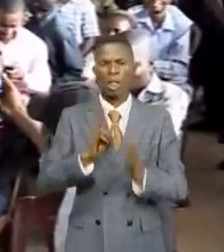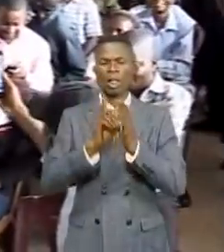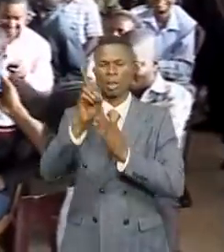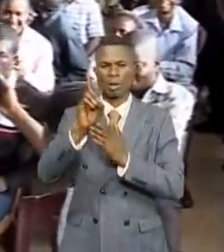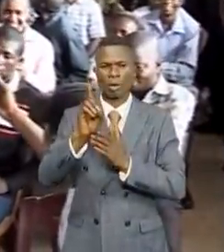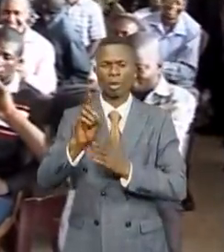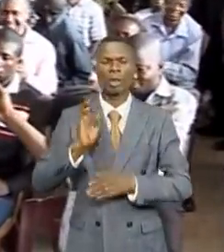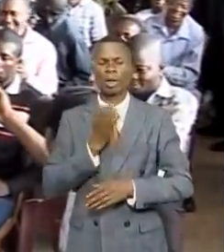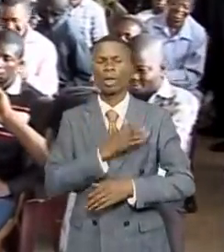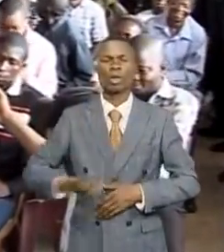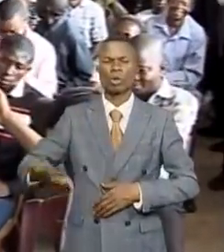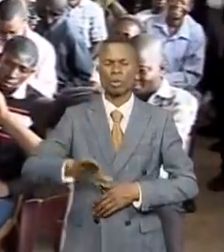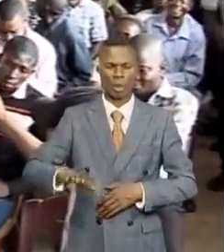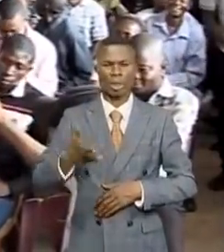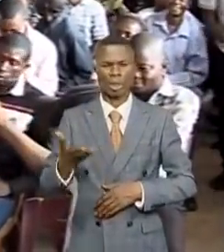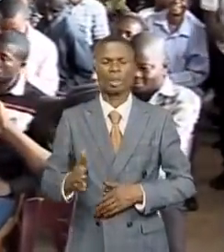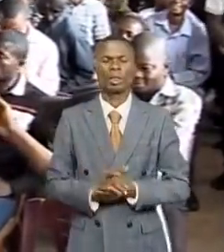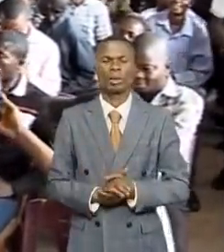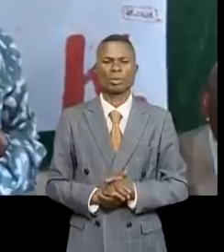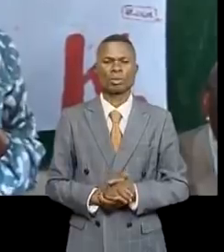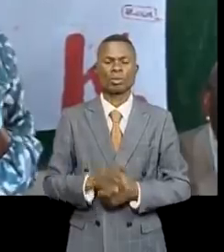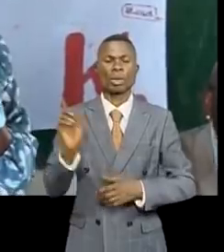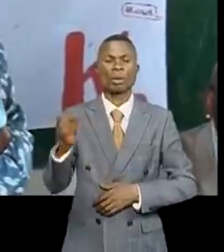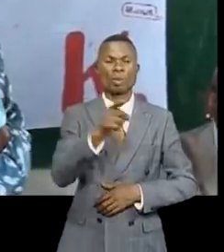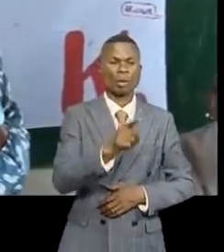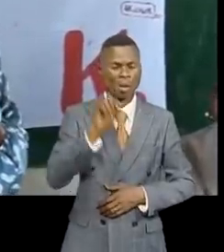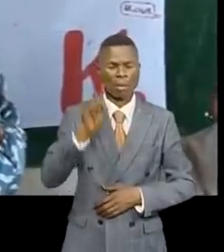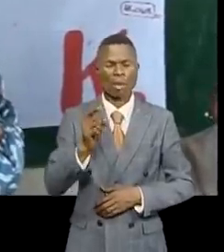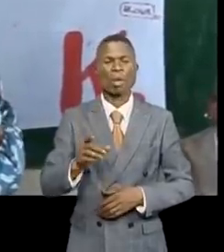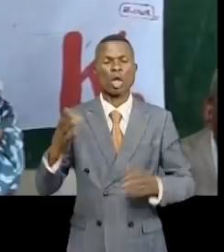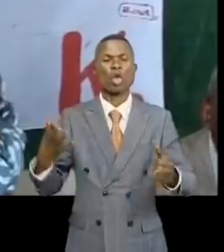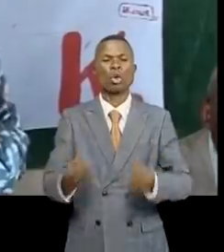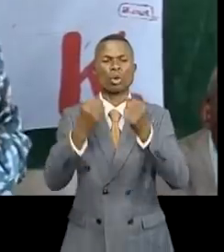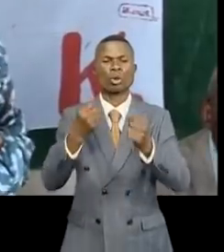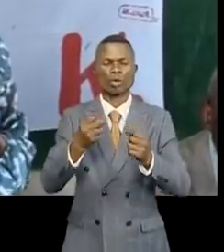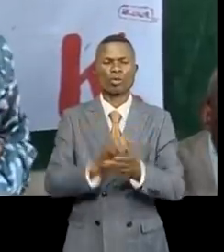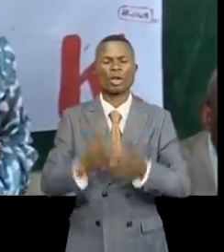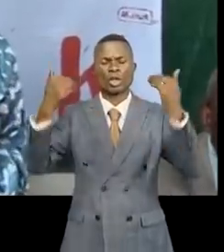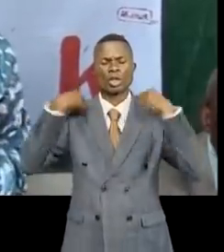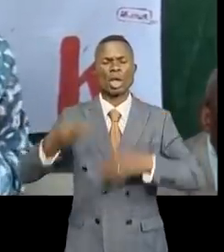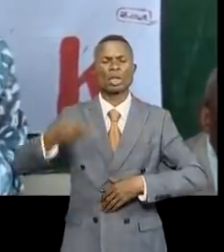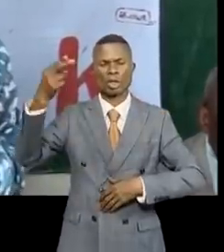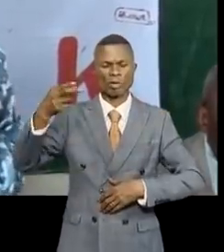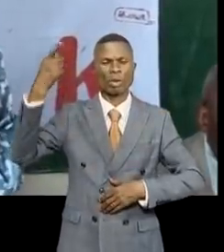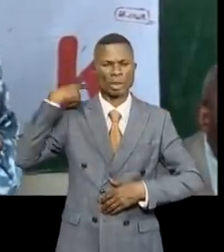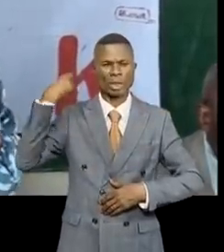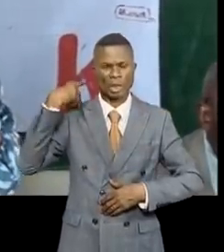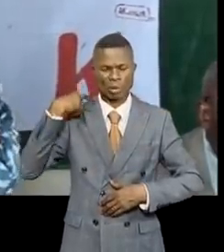de la République démocratique du Congo. J'aimerais que parmi vous qui êtes des dirigeants, des députés et tout ça, ça se prépare aujourd'hui.